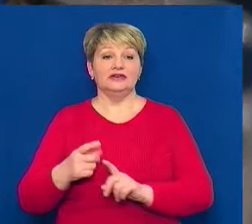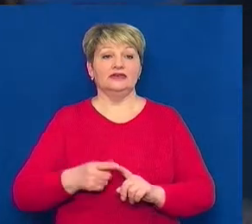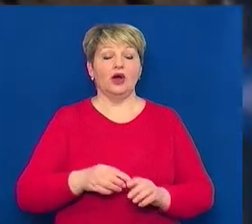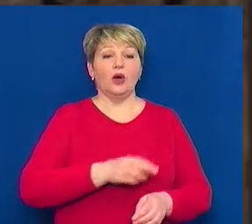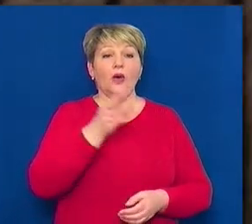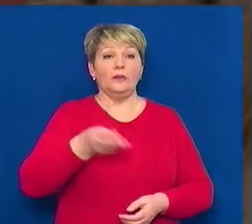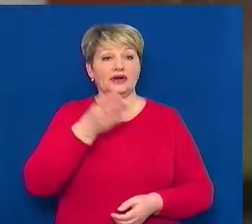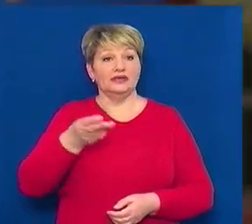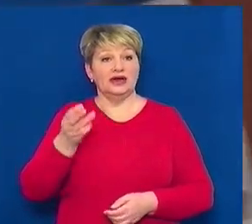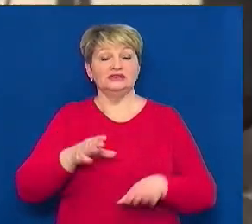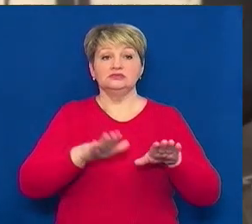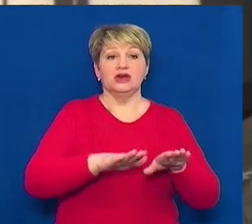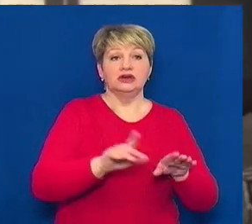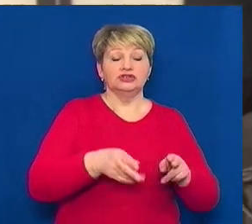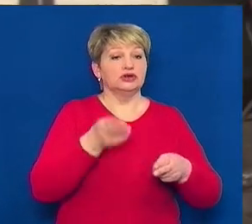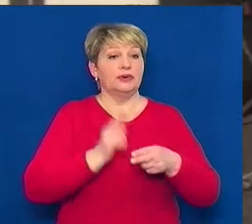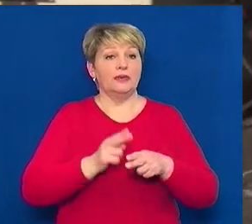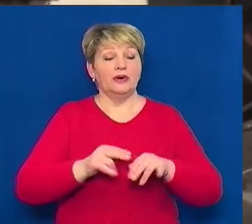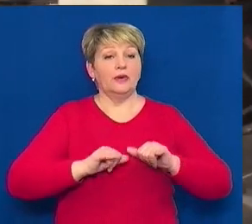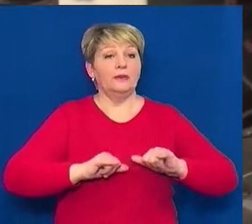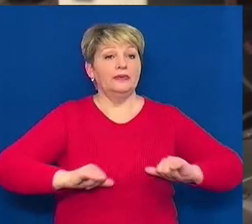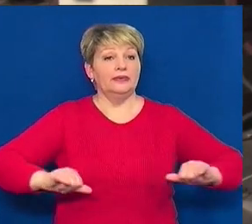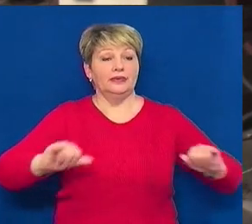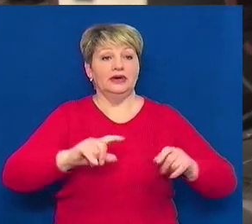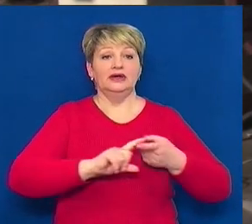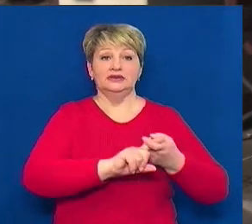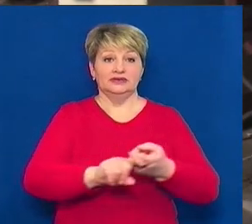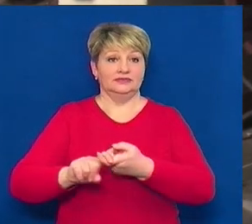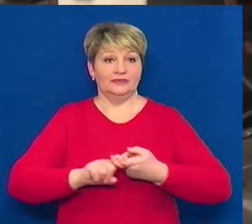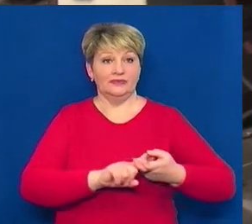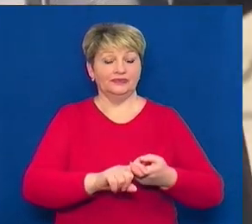обробляють ці об'єкти, аби запобігти поширенню коронавірусу.